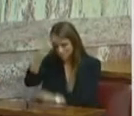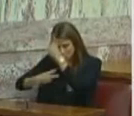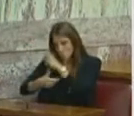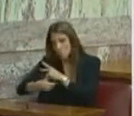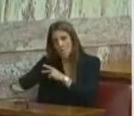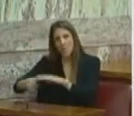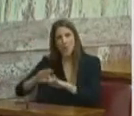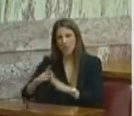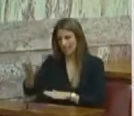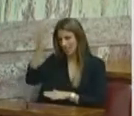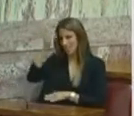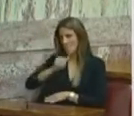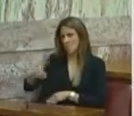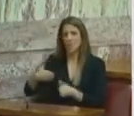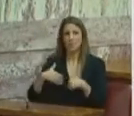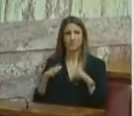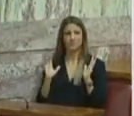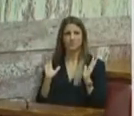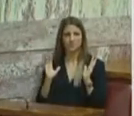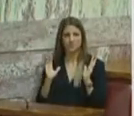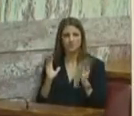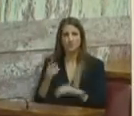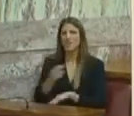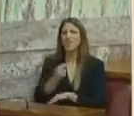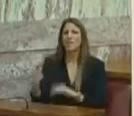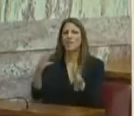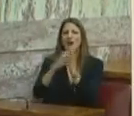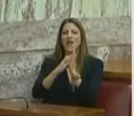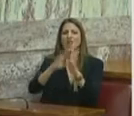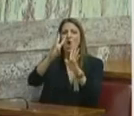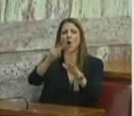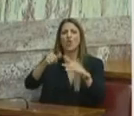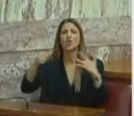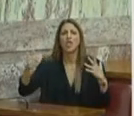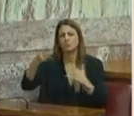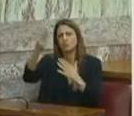Για το θέμα του άρθρου 86 έχω μιλήσει επανειλημμένως στη Βουλή